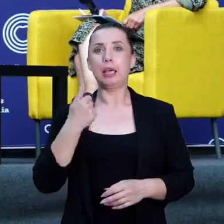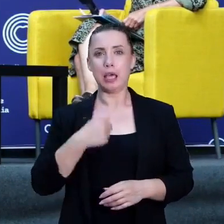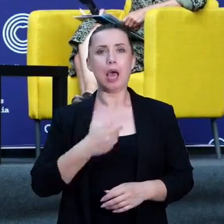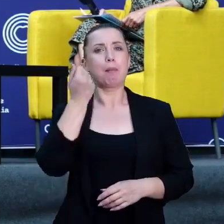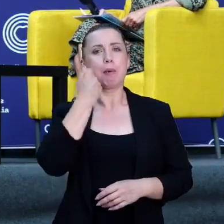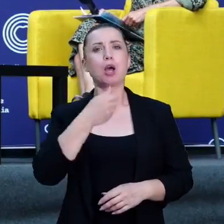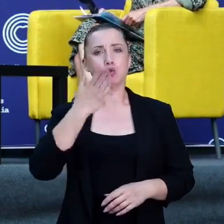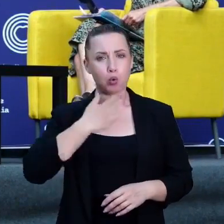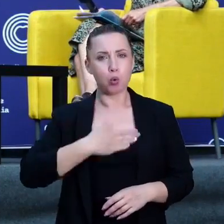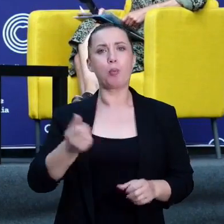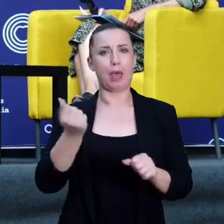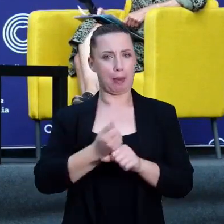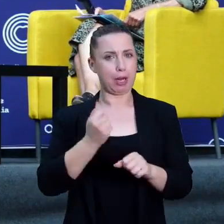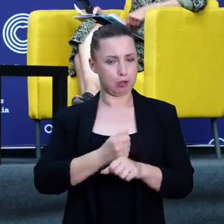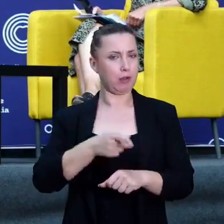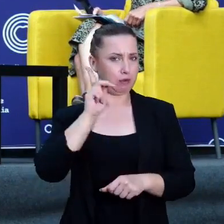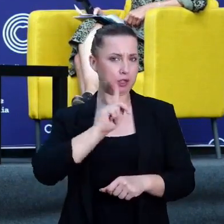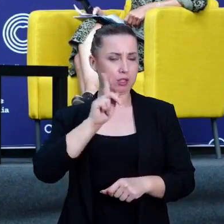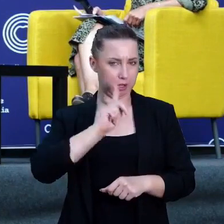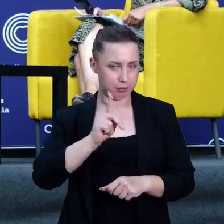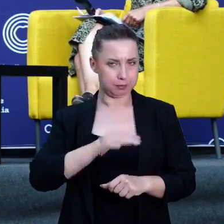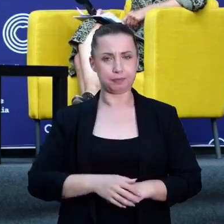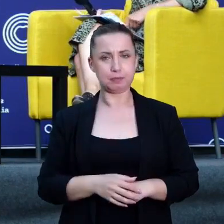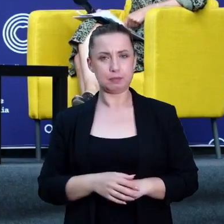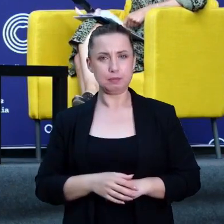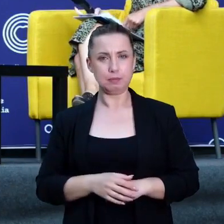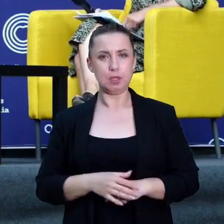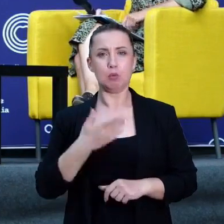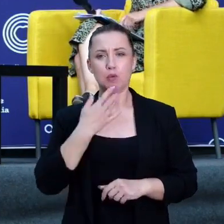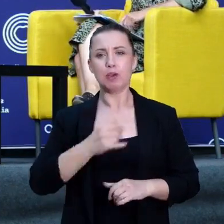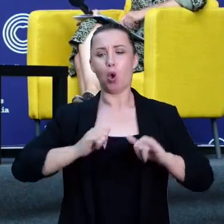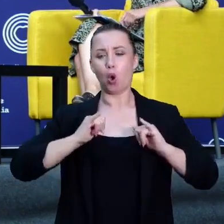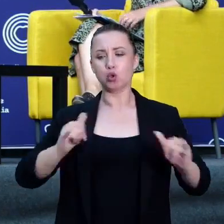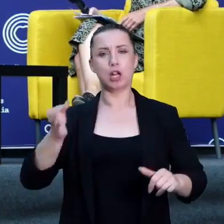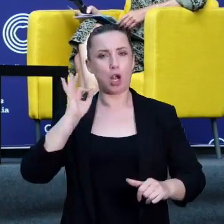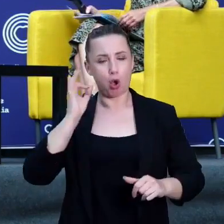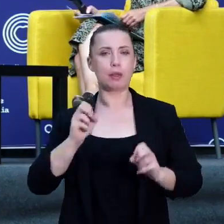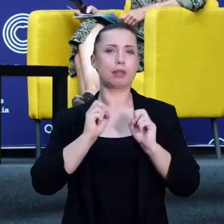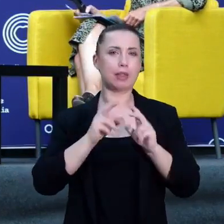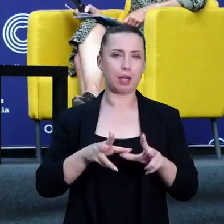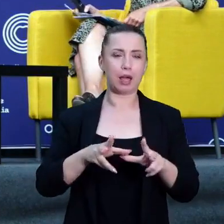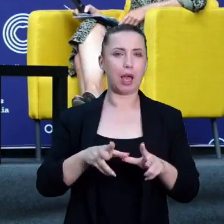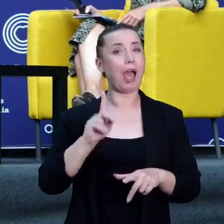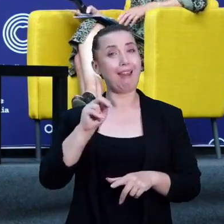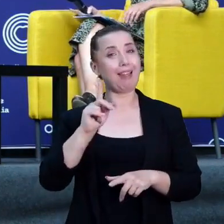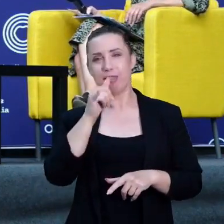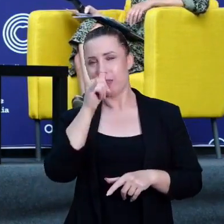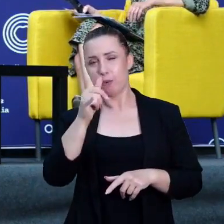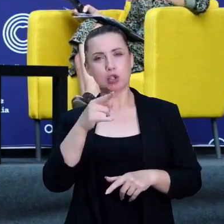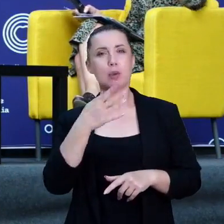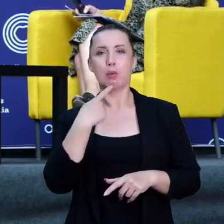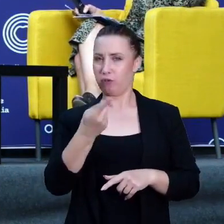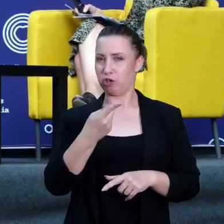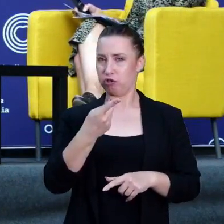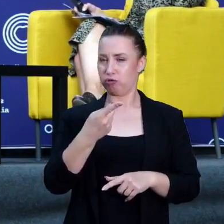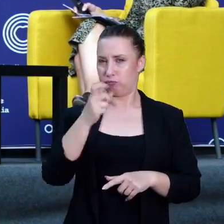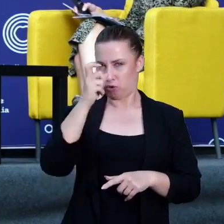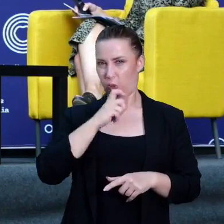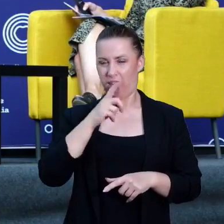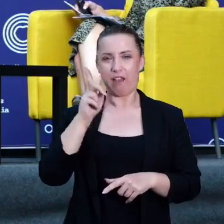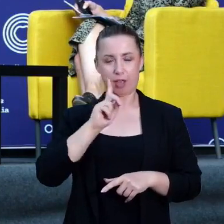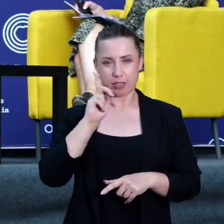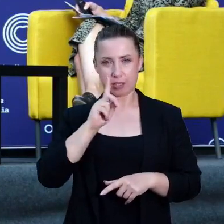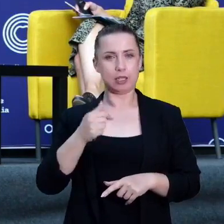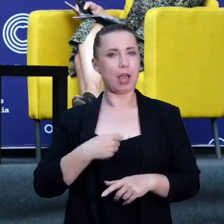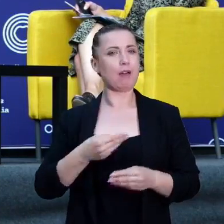tutaj są jakby to, że mówimy o tej kobiecości, o sile kobiet i tak dalej. Nie chodzi o to, żeby mówić źle o mężczyznach i tego nie robimy.